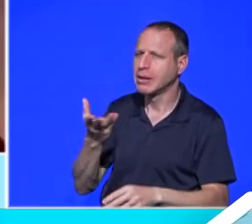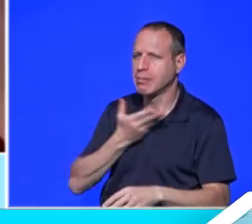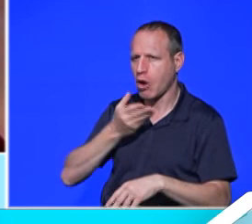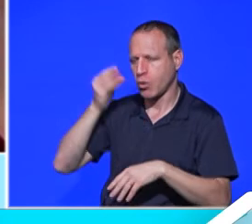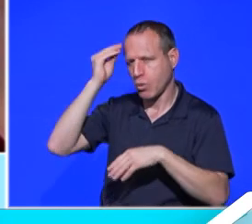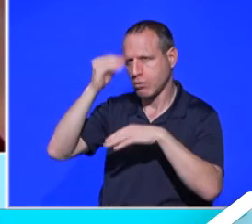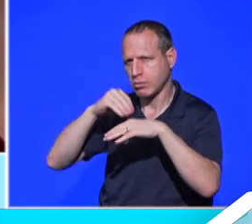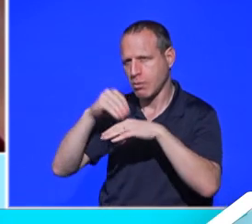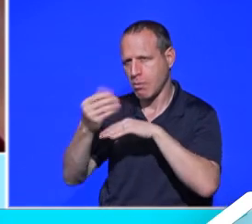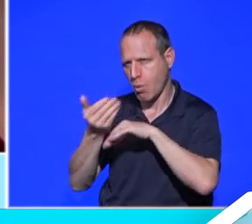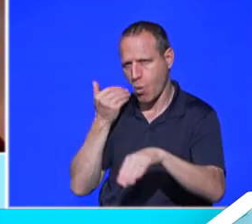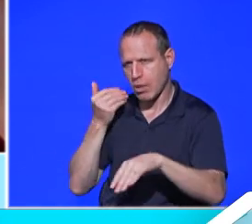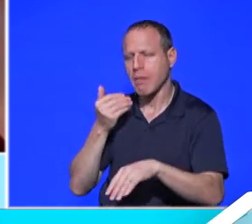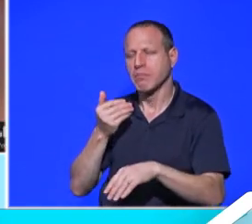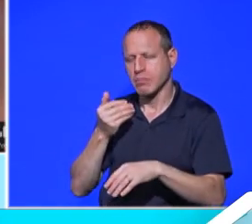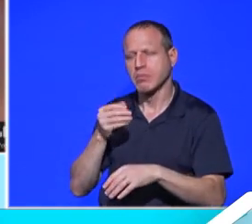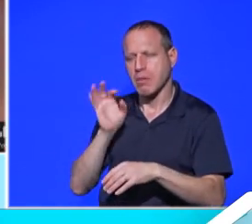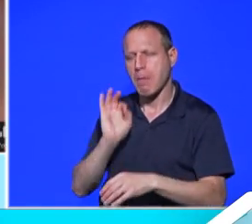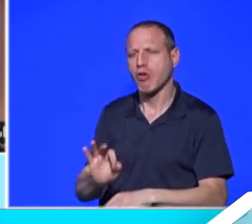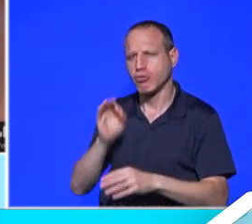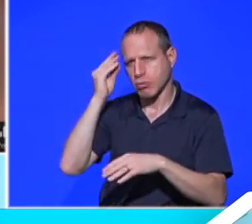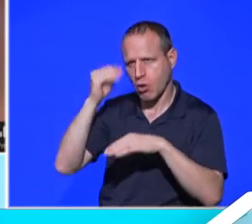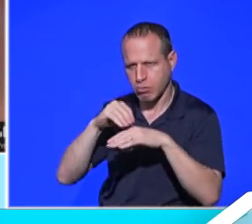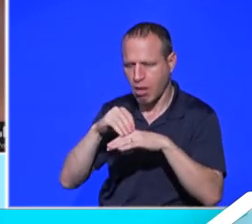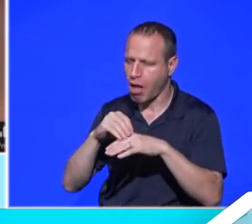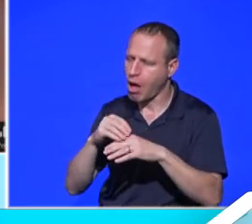קיבלנו איתות מוקדם וחתיכת איתות, אבל